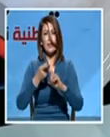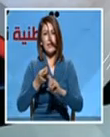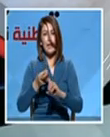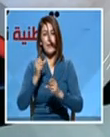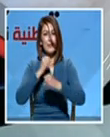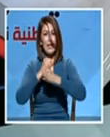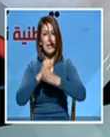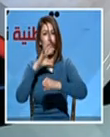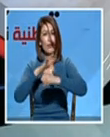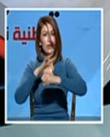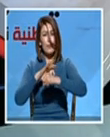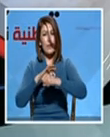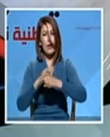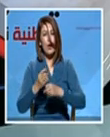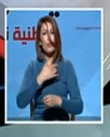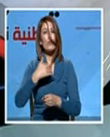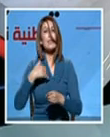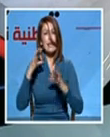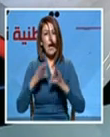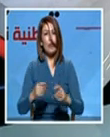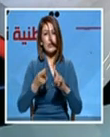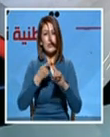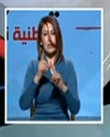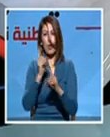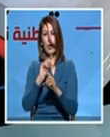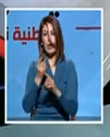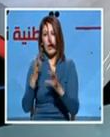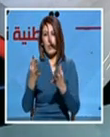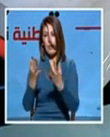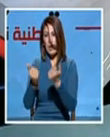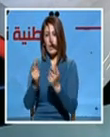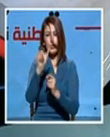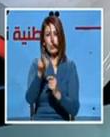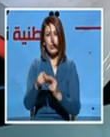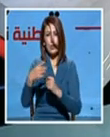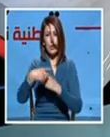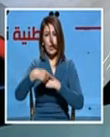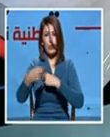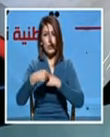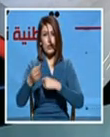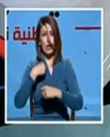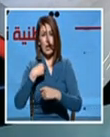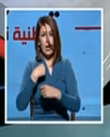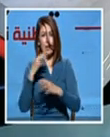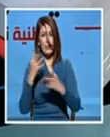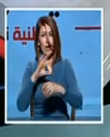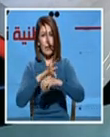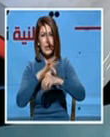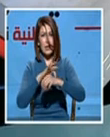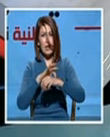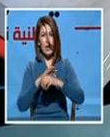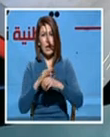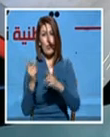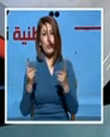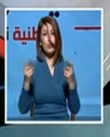مش محمي وما عندوش وسائل الوقايه عنده الحق باش يقول لك انا ما نقبلش مرضى زاد انا نعديهم كان انا مريض ولا هما زاد كيف يعديوني